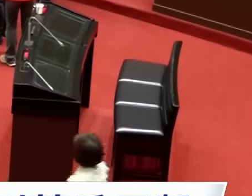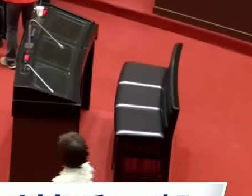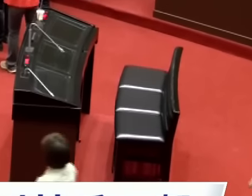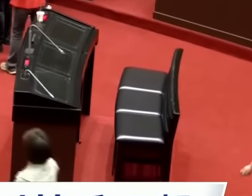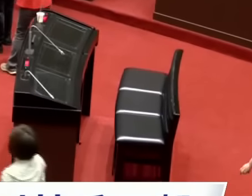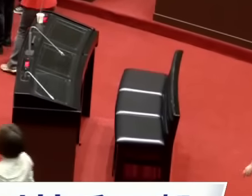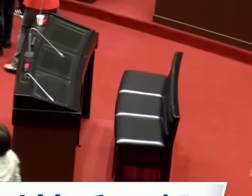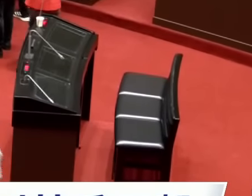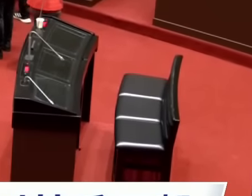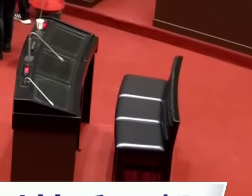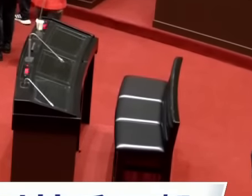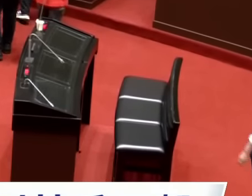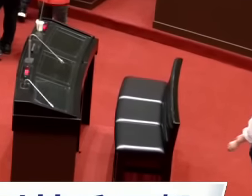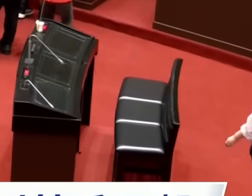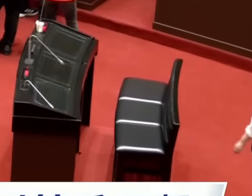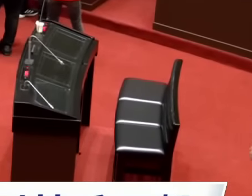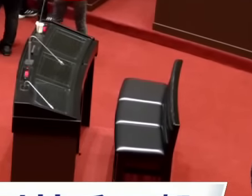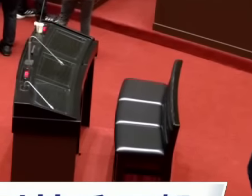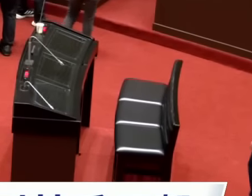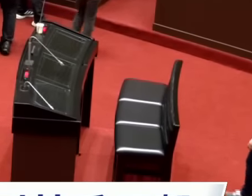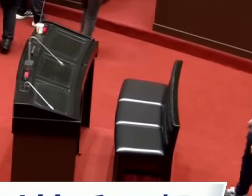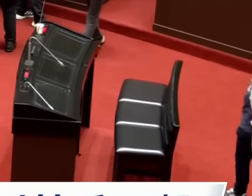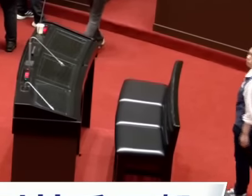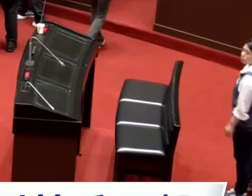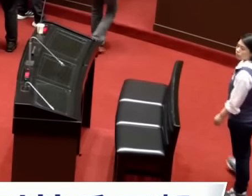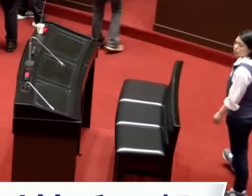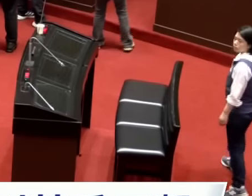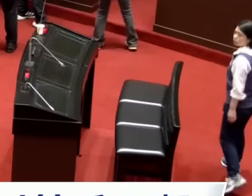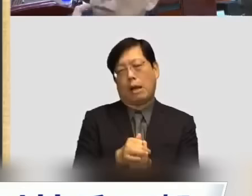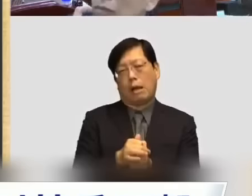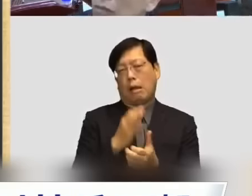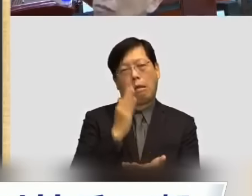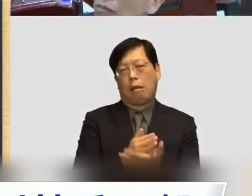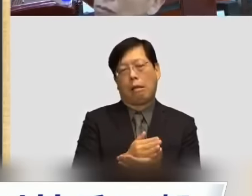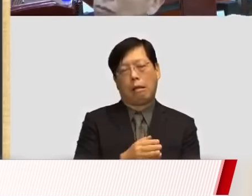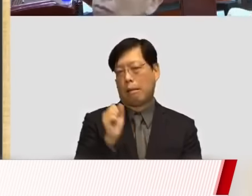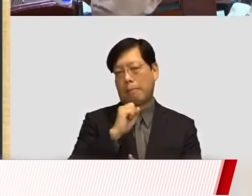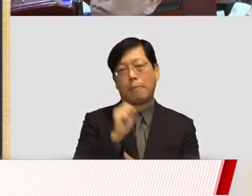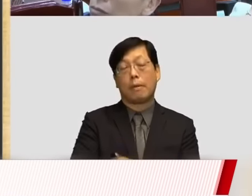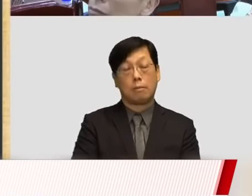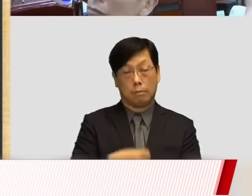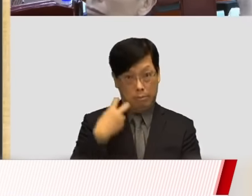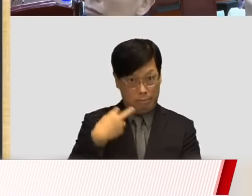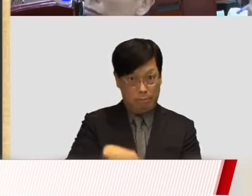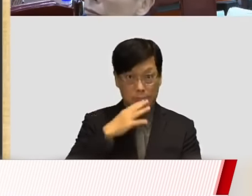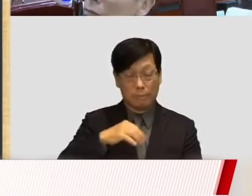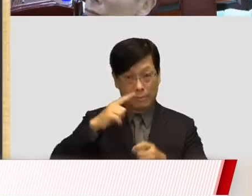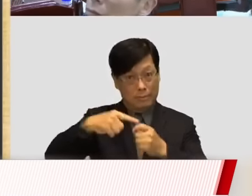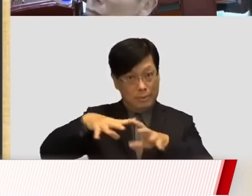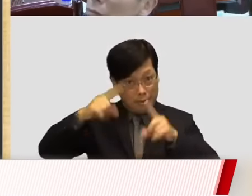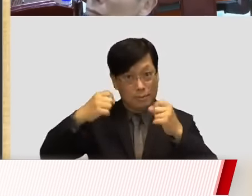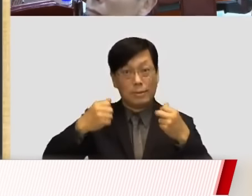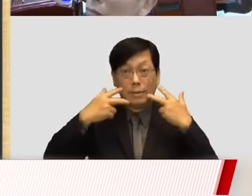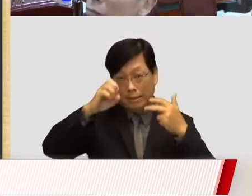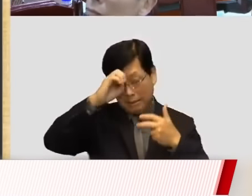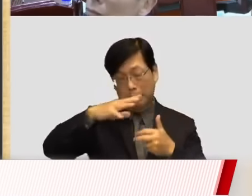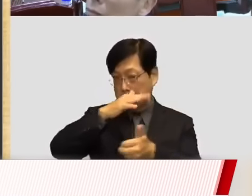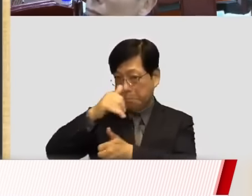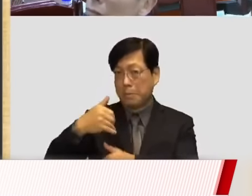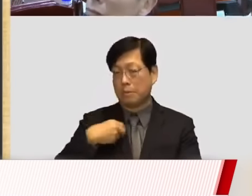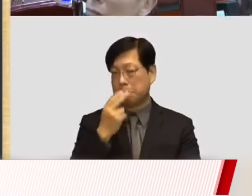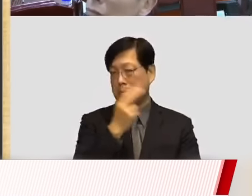时引用媒体报道批评立法院过大，吴宗宪直接反击， 对比右边年初立法院在野党团总召喊话说